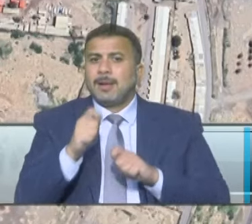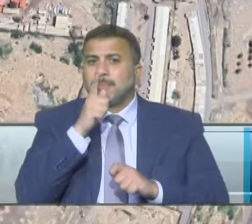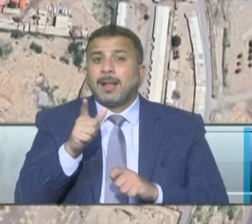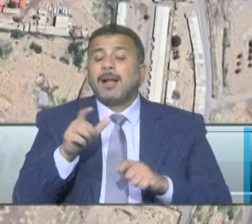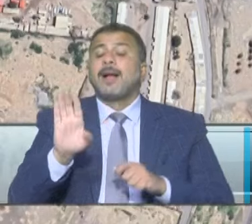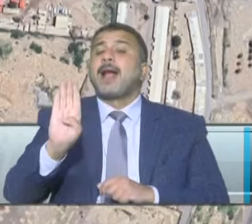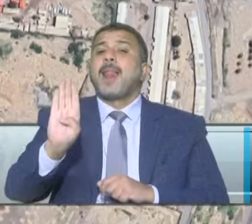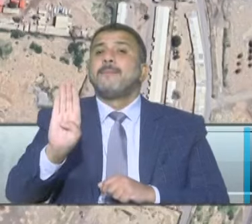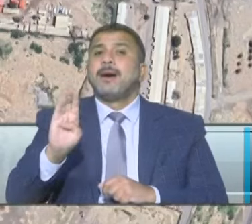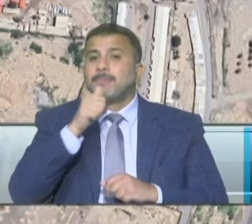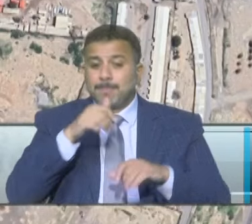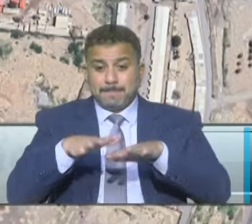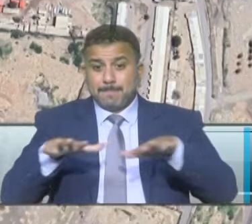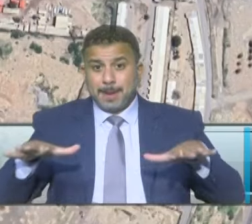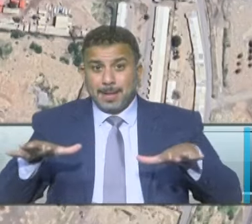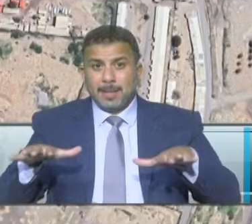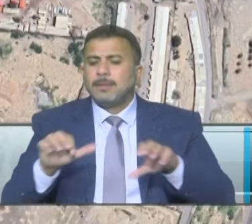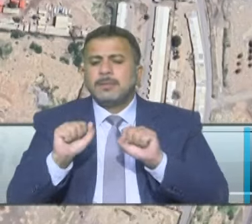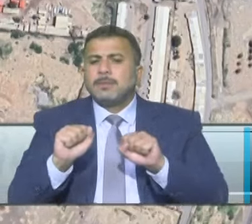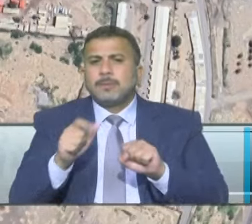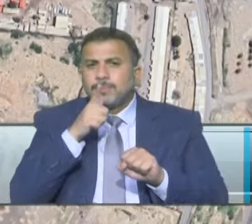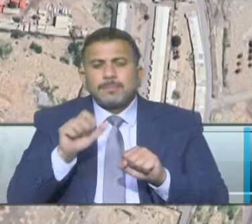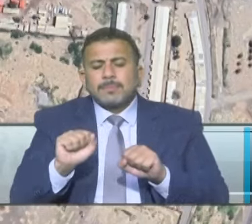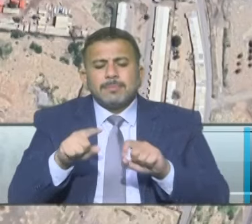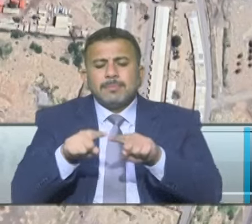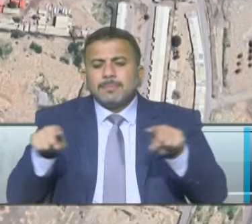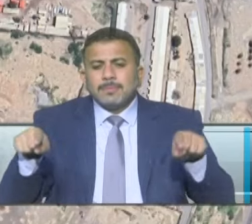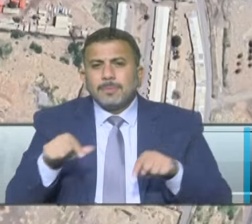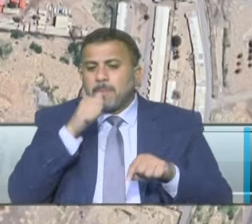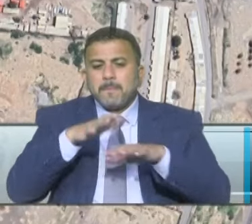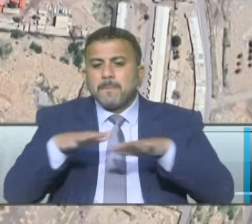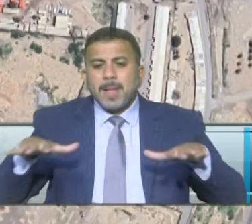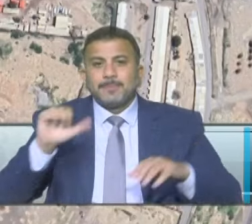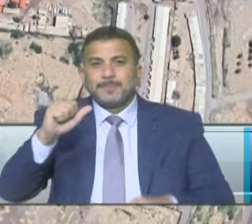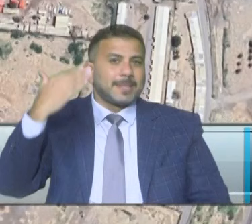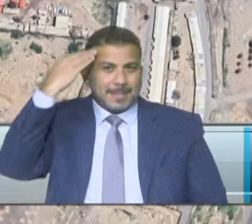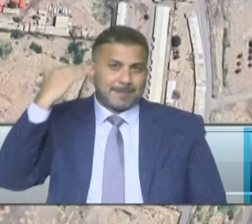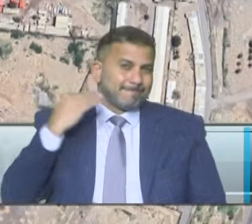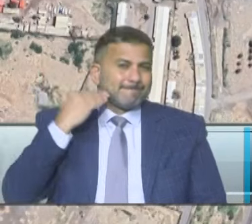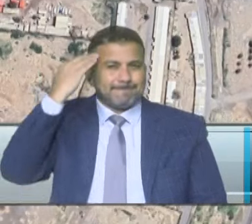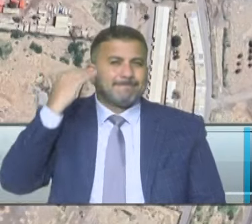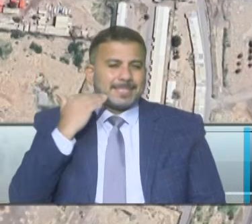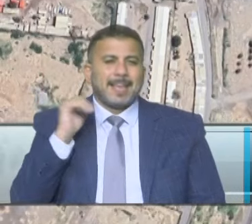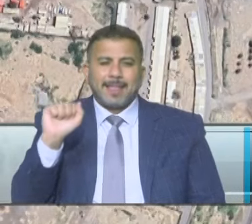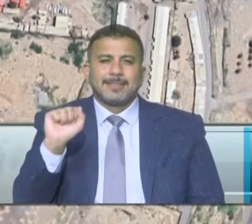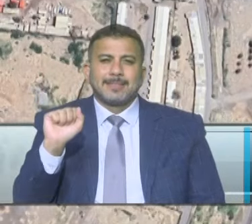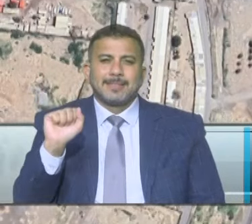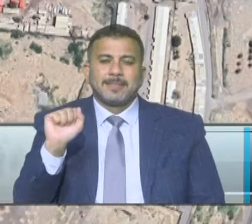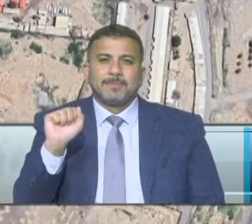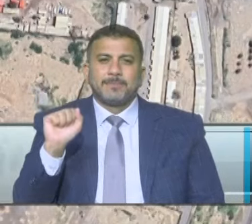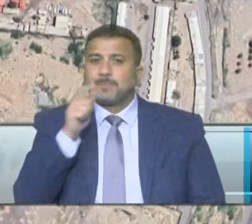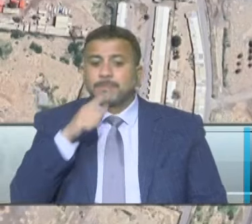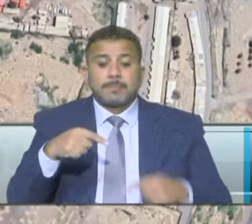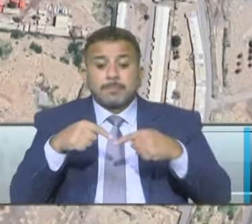كلباء جزء من هذا الشاطئ تم تخصيصه بحيث يكون شاطئ للسيدات وهذا الشاطئ طبعا